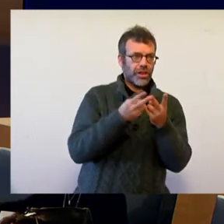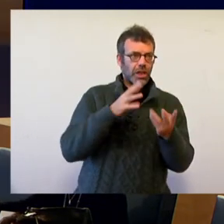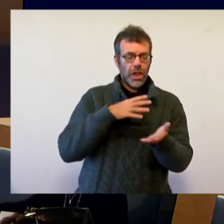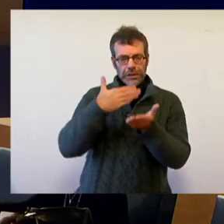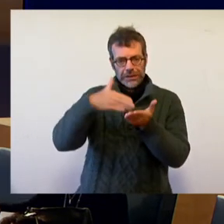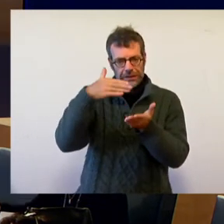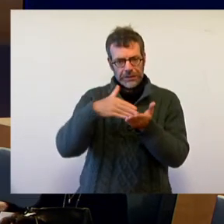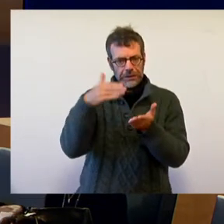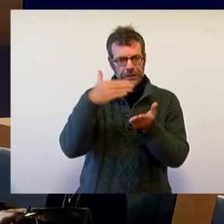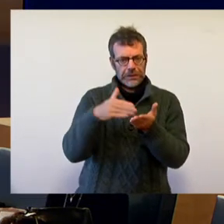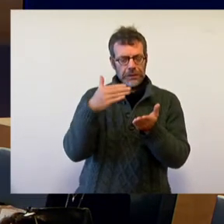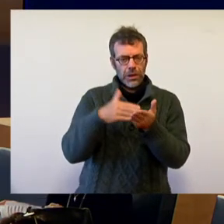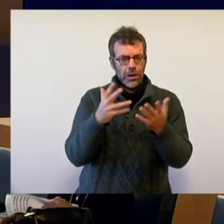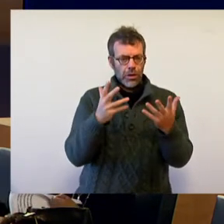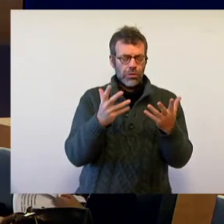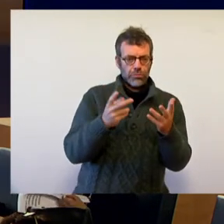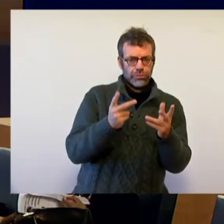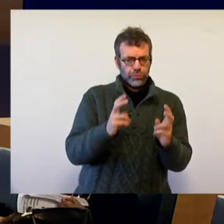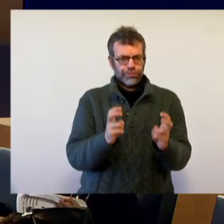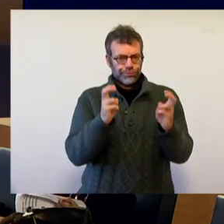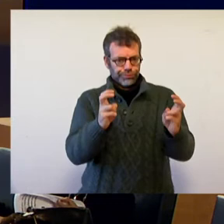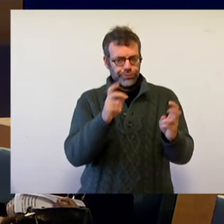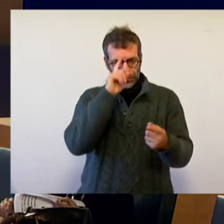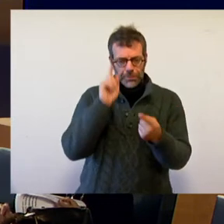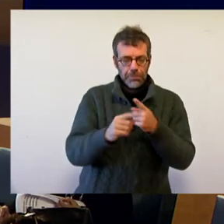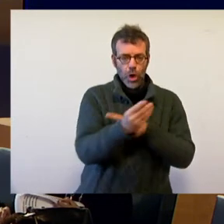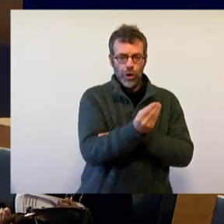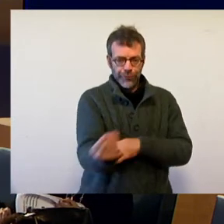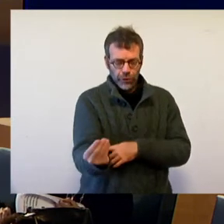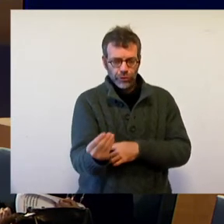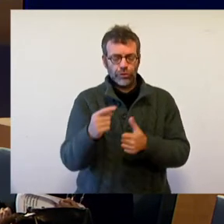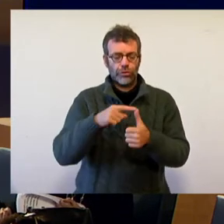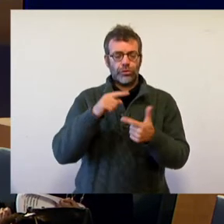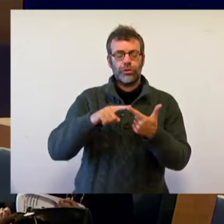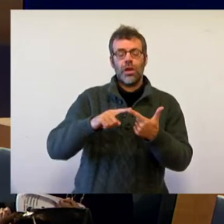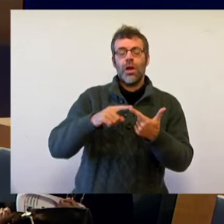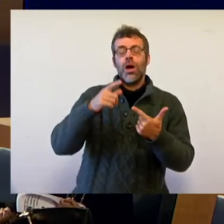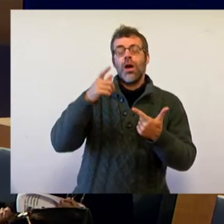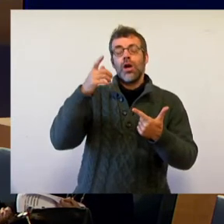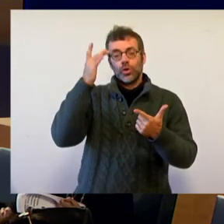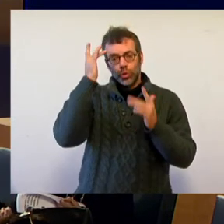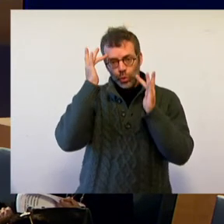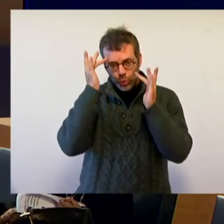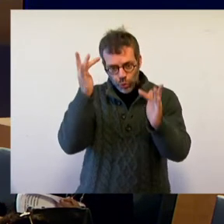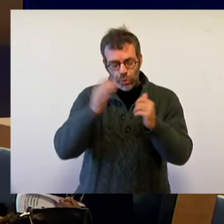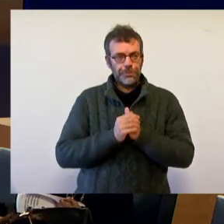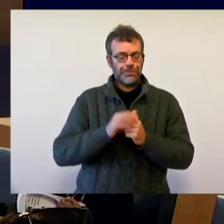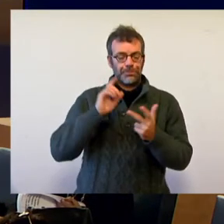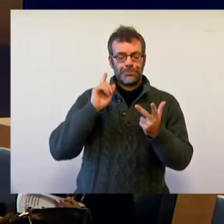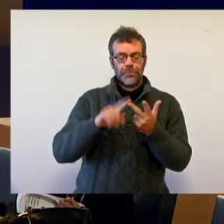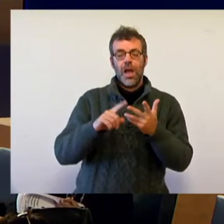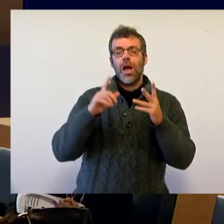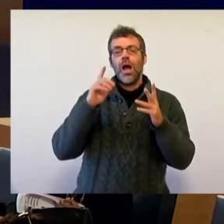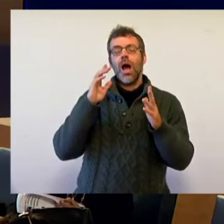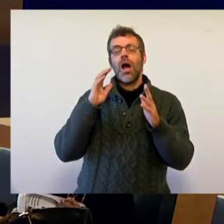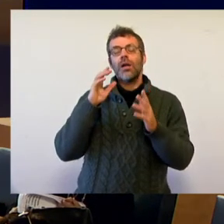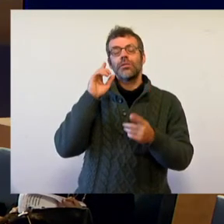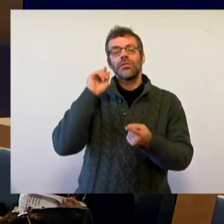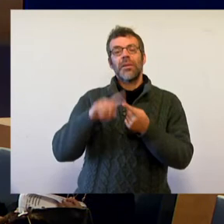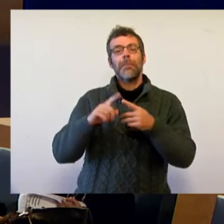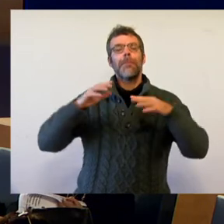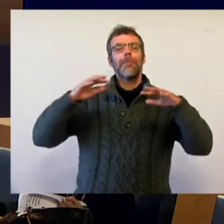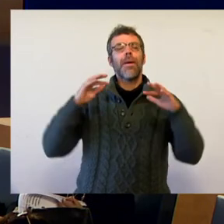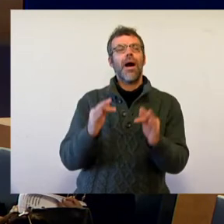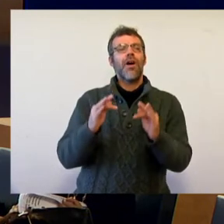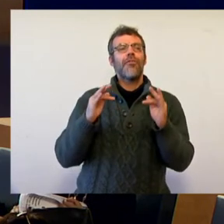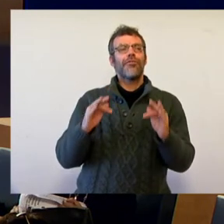secteurs de l'enseignement, de la petite enfance et de la culture. En ce qui concerne les subventions, nous faisons une évolution afin de